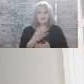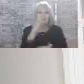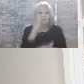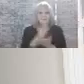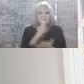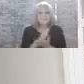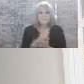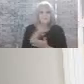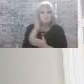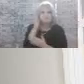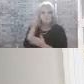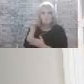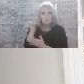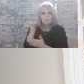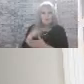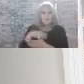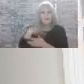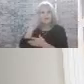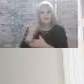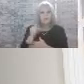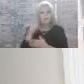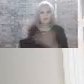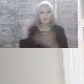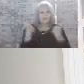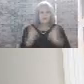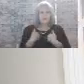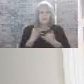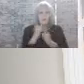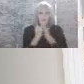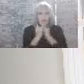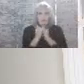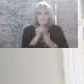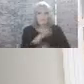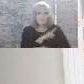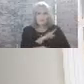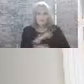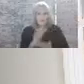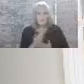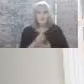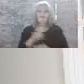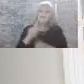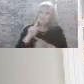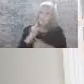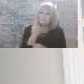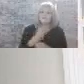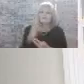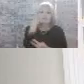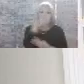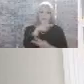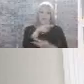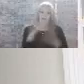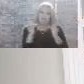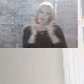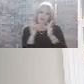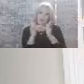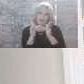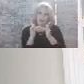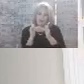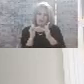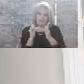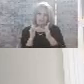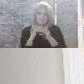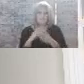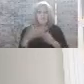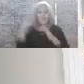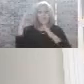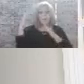daarso is om saam met ons hierdie oomblik te deel. Hoekom eers 11:00? Dat jy kans het om Vida Nova se byeenkoms te kyk voordat jy kom.